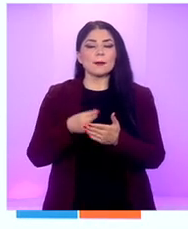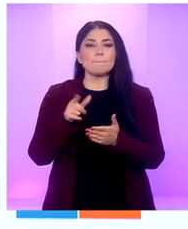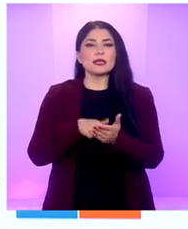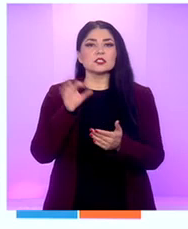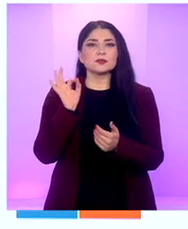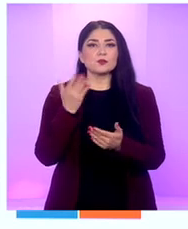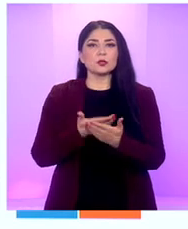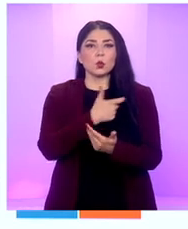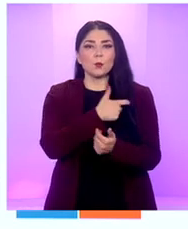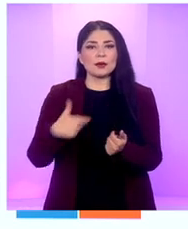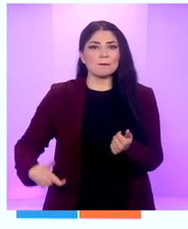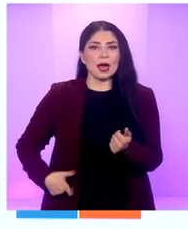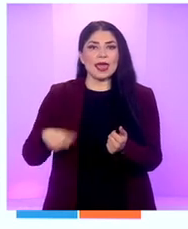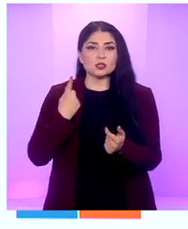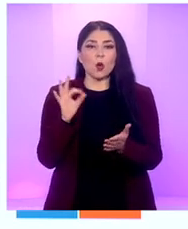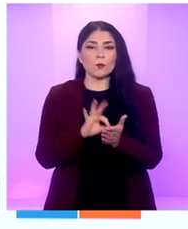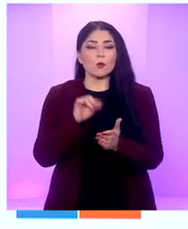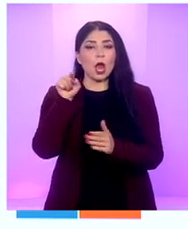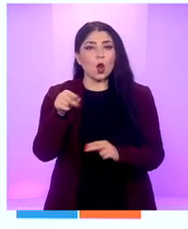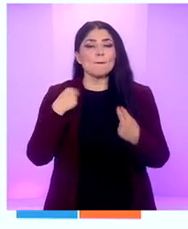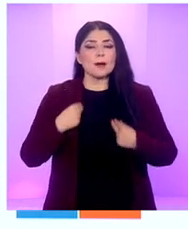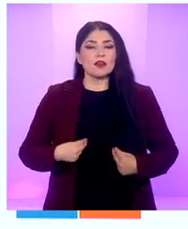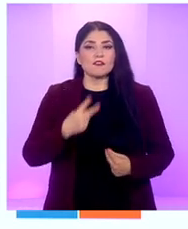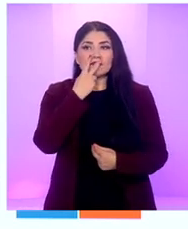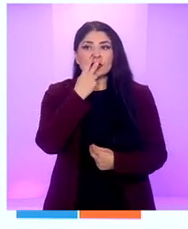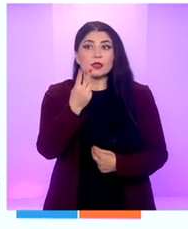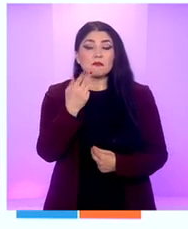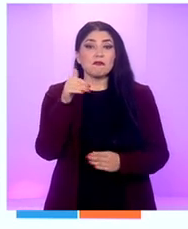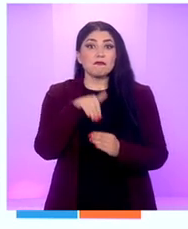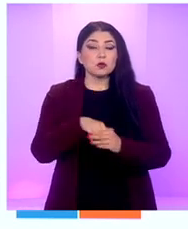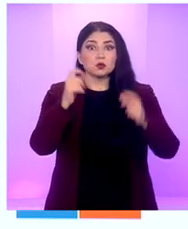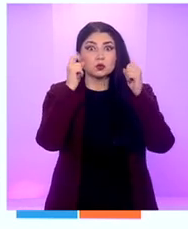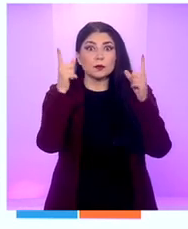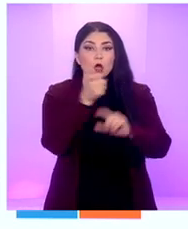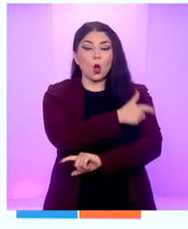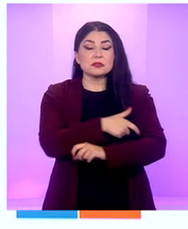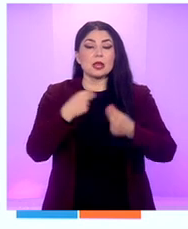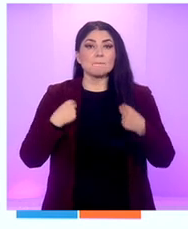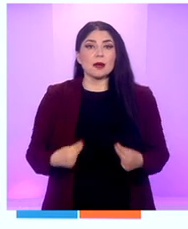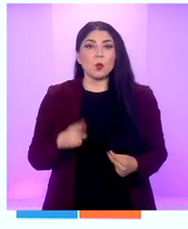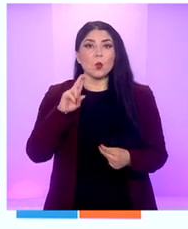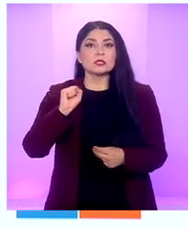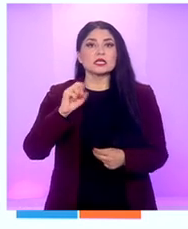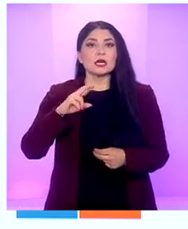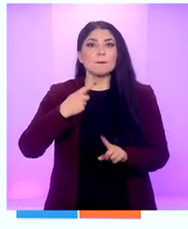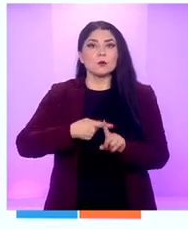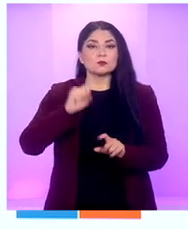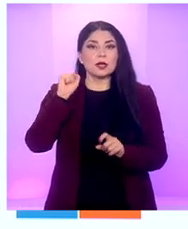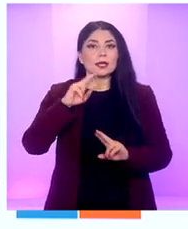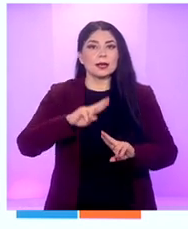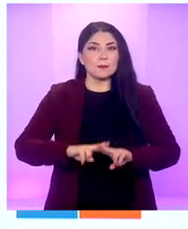primarilor este o inițiativă în parlament vedem voturi cel puțin surprinzătoare în comă de parlamentar un surplus